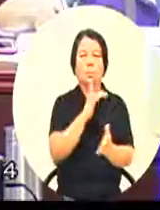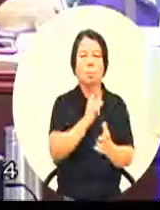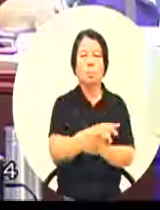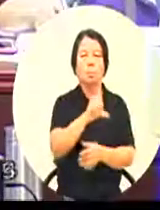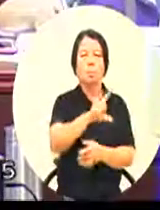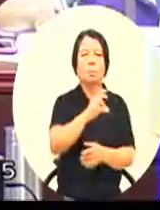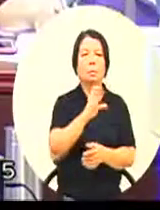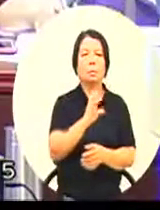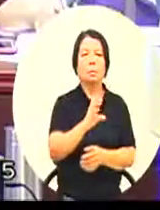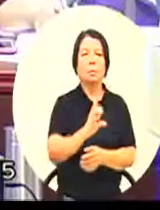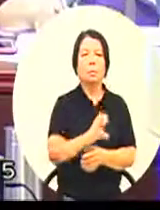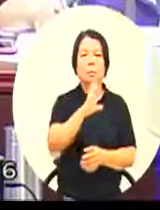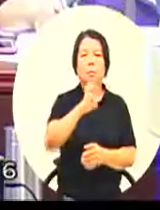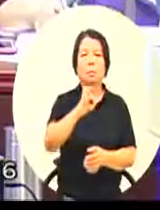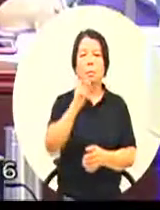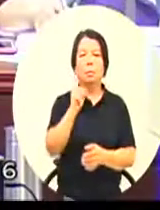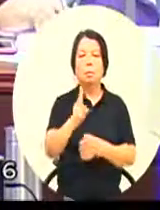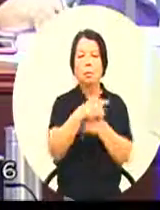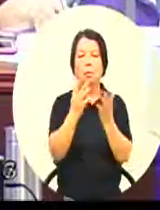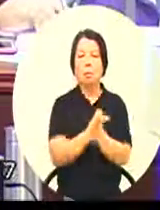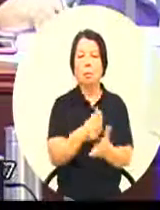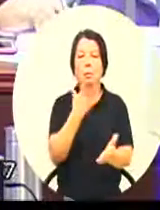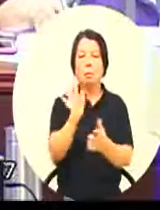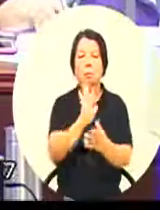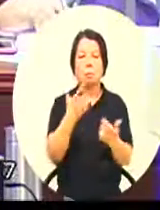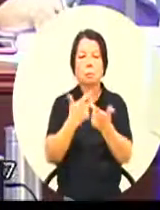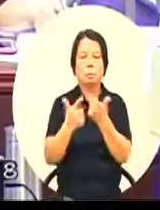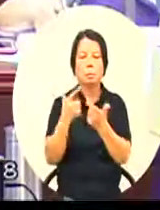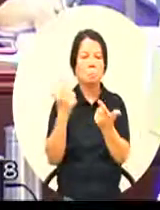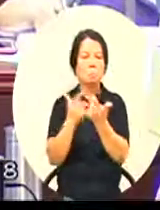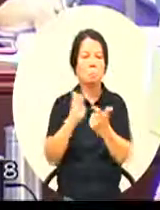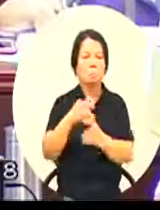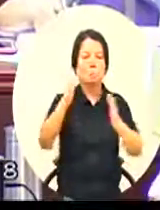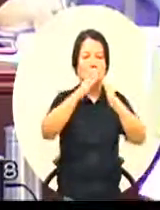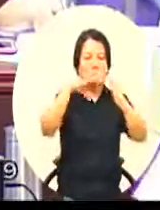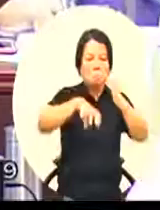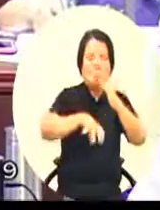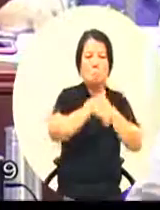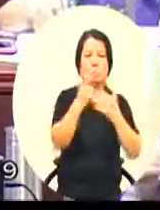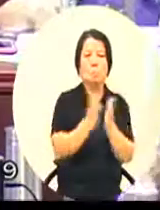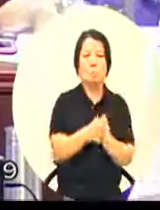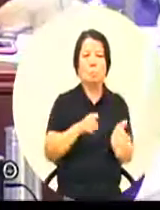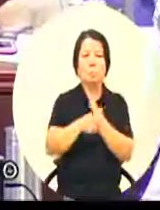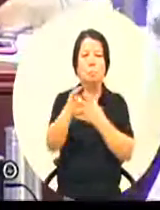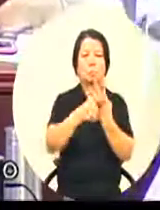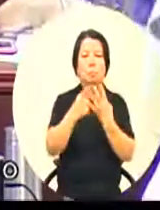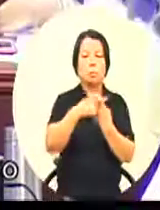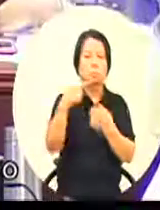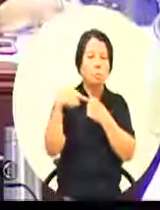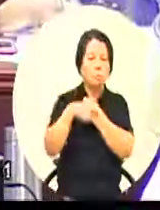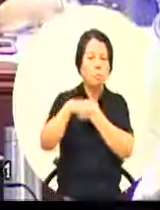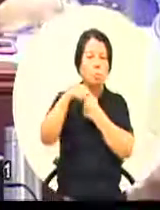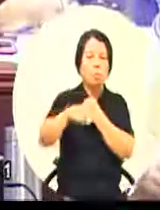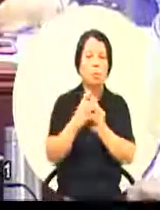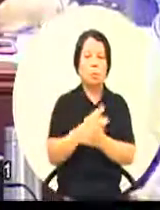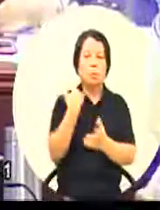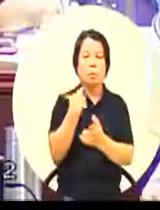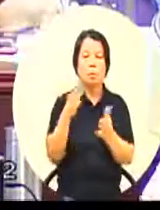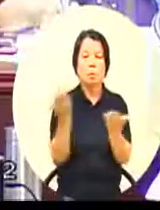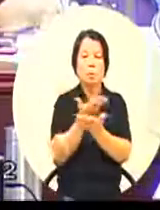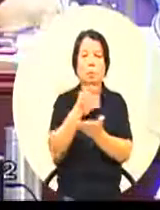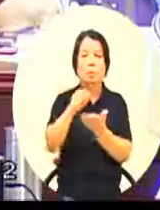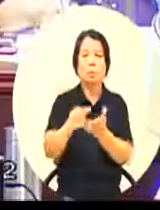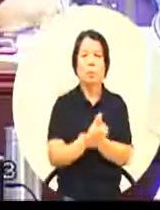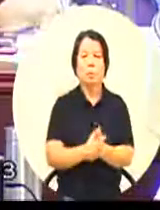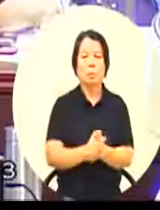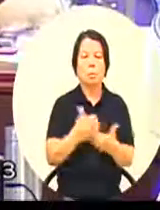也未必是一个最好的选择，因为它不太适合室内哦，所以我们真的要做一个专业上的研究，看怎么样去汰换。议员如果